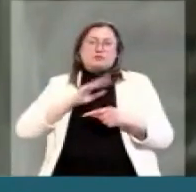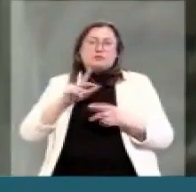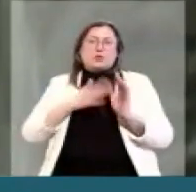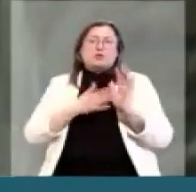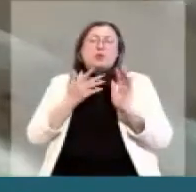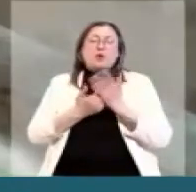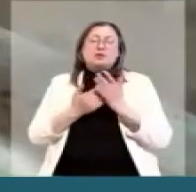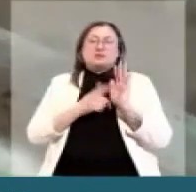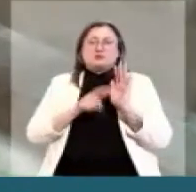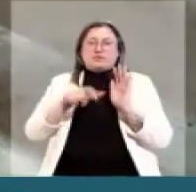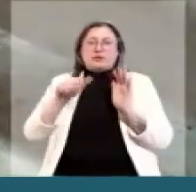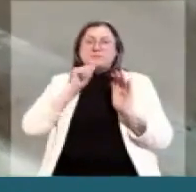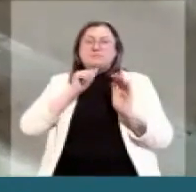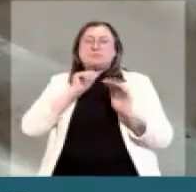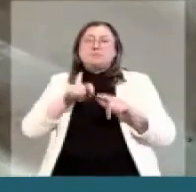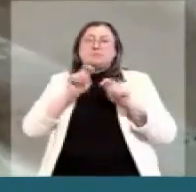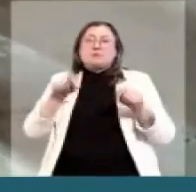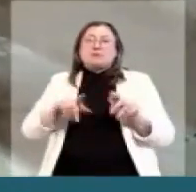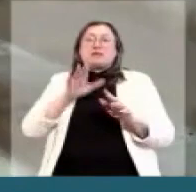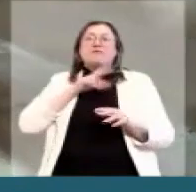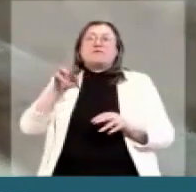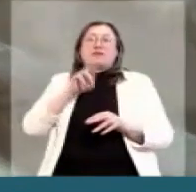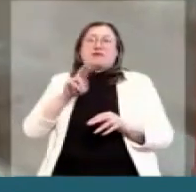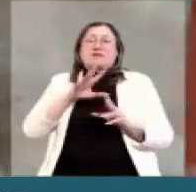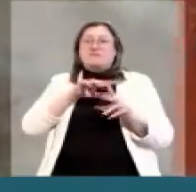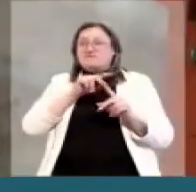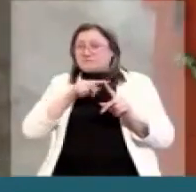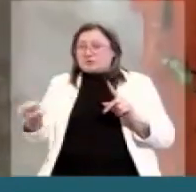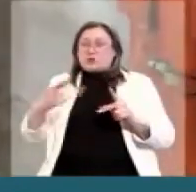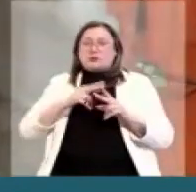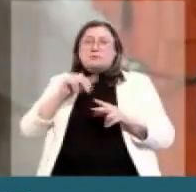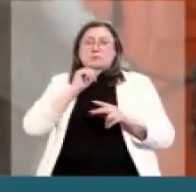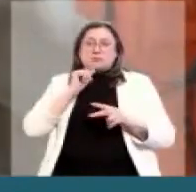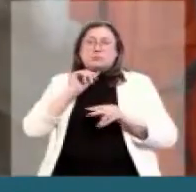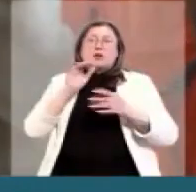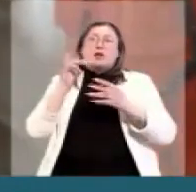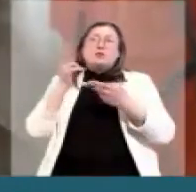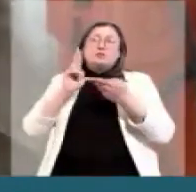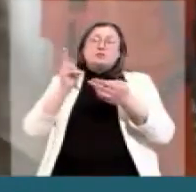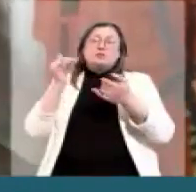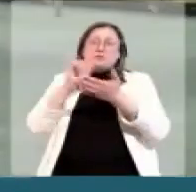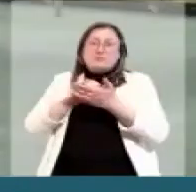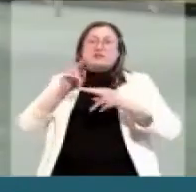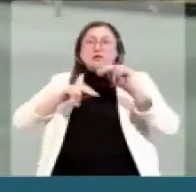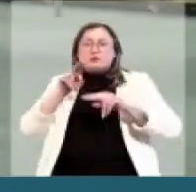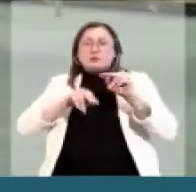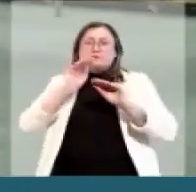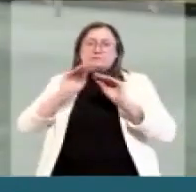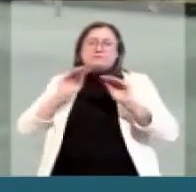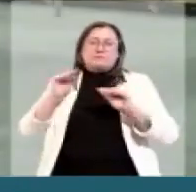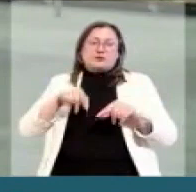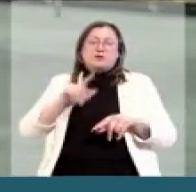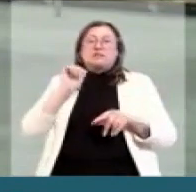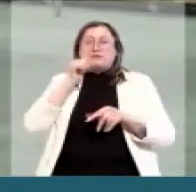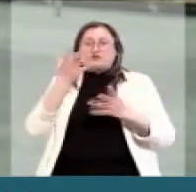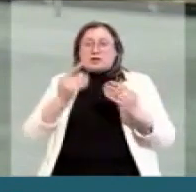70 человек. Тестовый запуск произвели в январе. Все эти месяцы продолжались пусконаладочные работы. С завтрашнего дня газоблочный завод